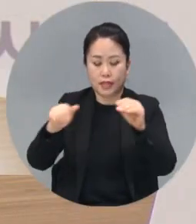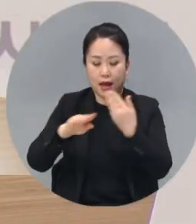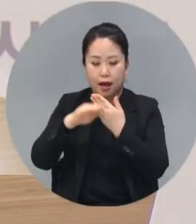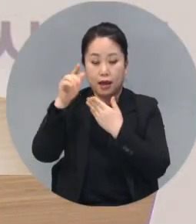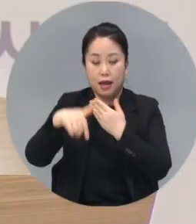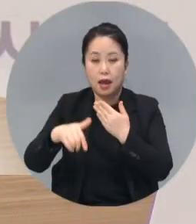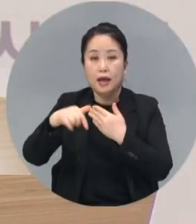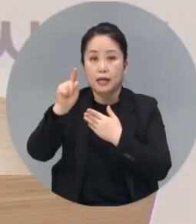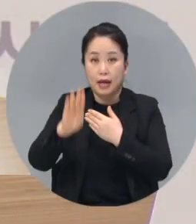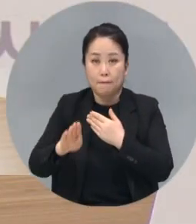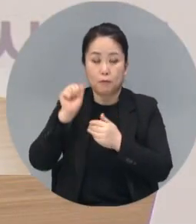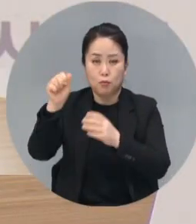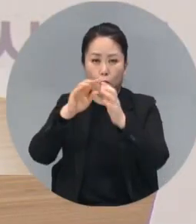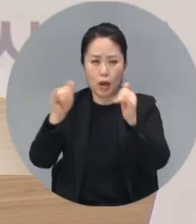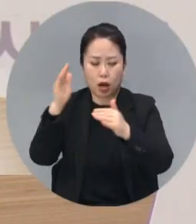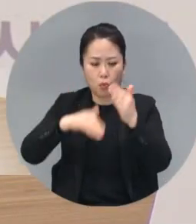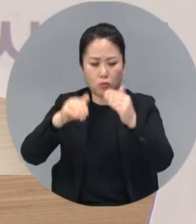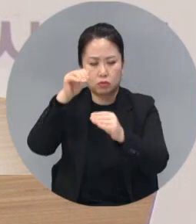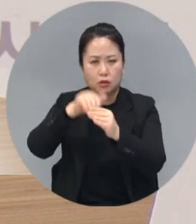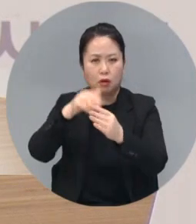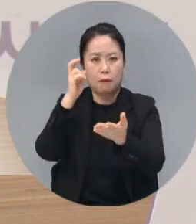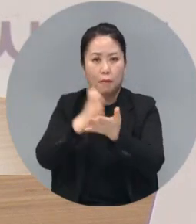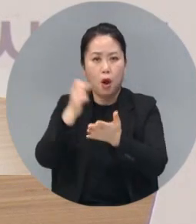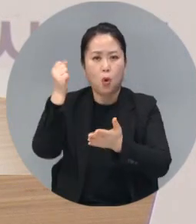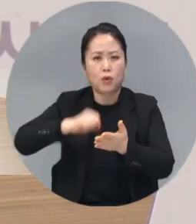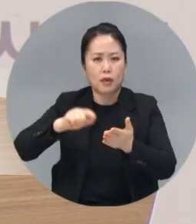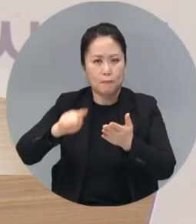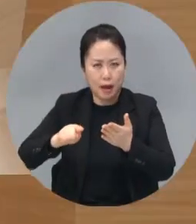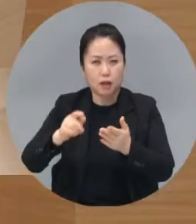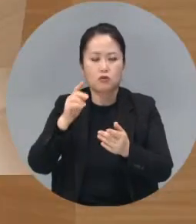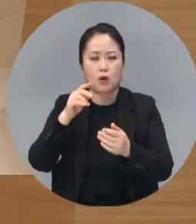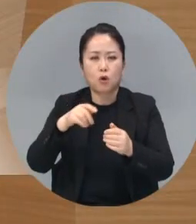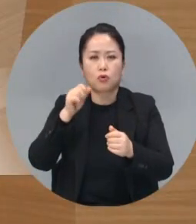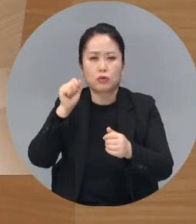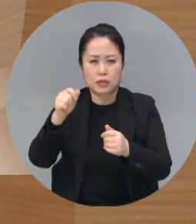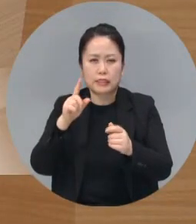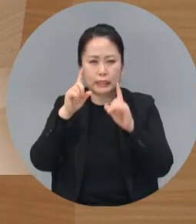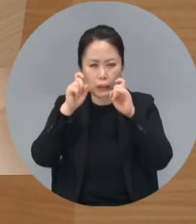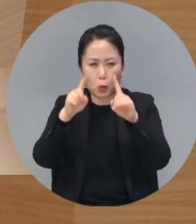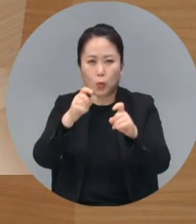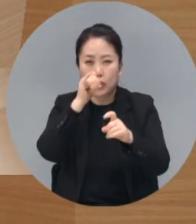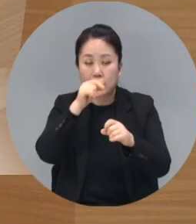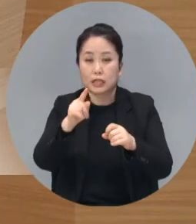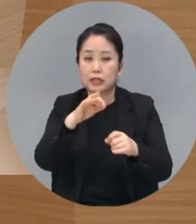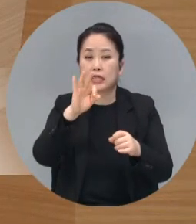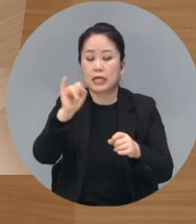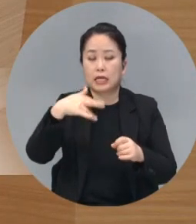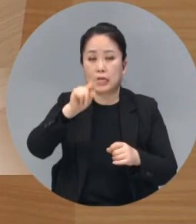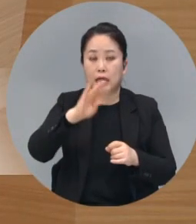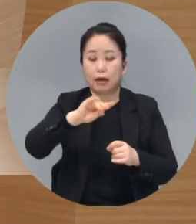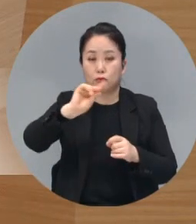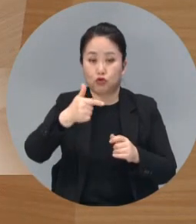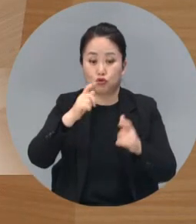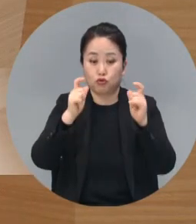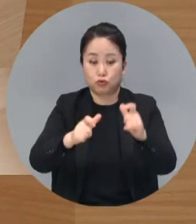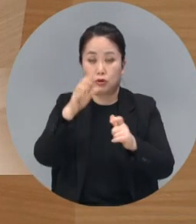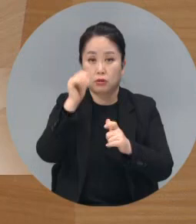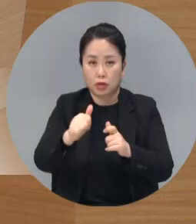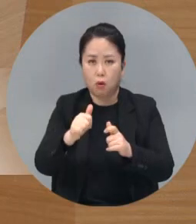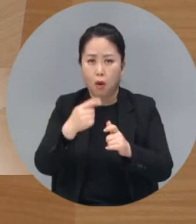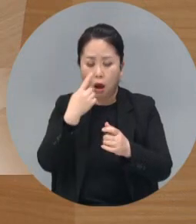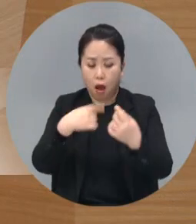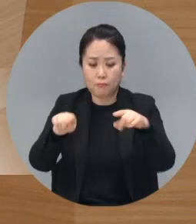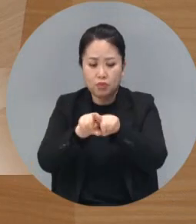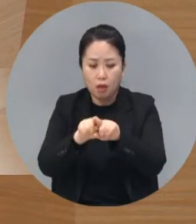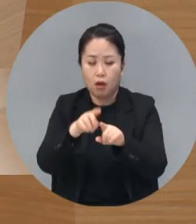후보가 공직선거법 위반 혐의를 받고 있는 이갑준 사하구청장의 동조한 의혹이 있는데도 책임을 회피하고